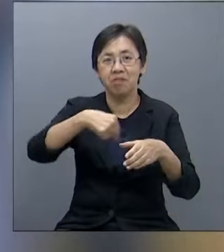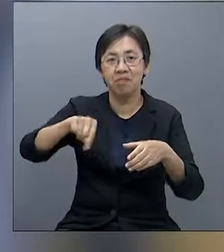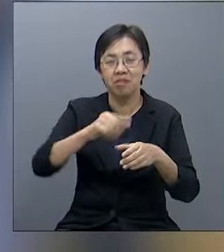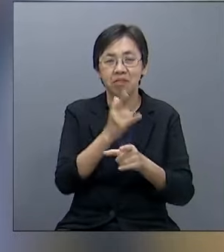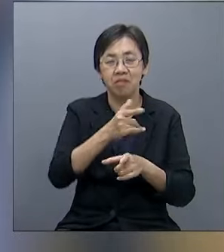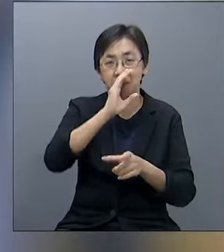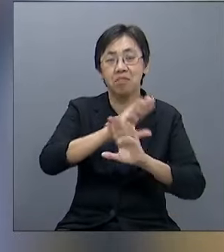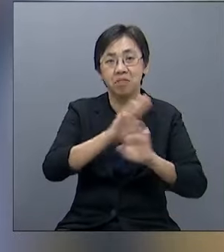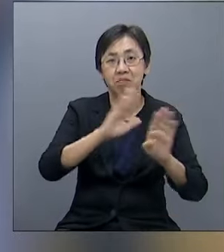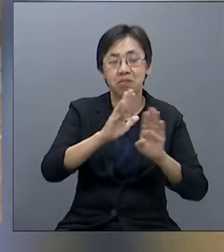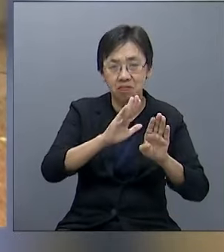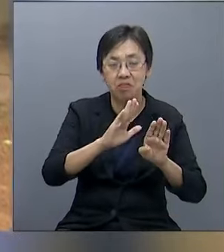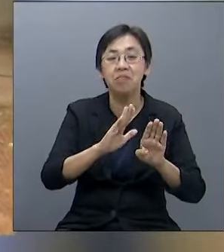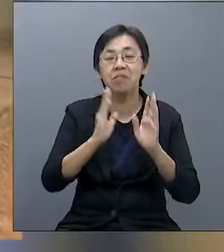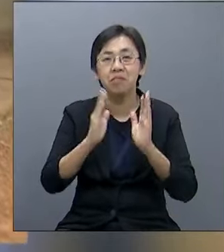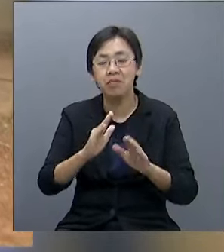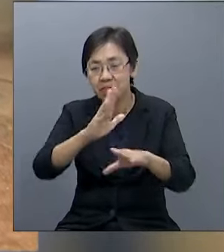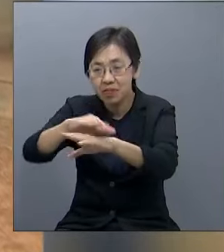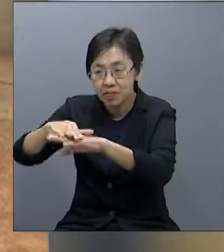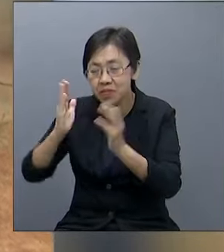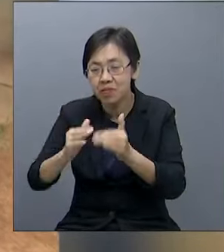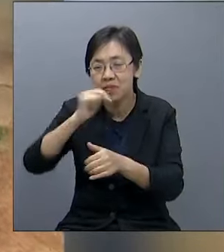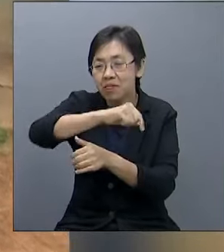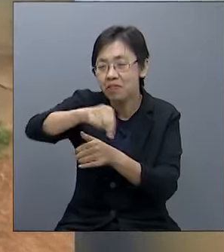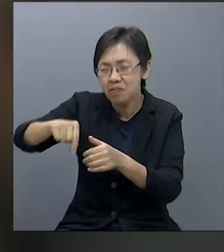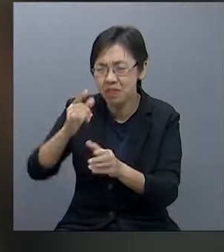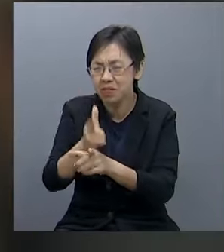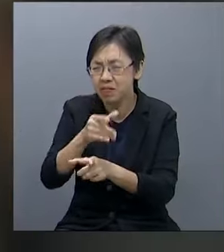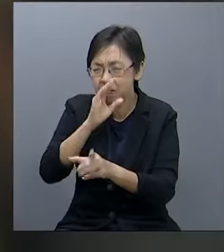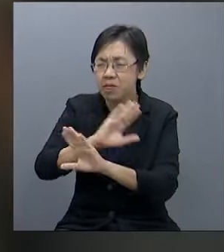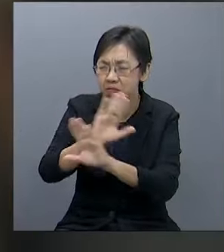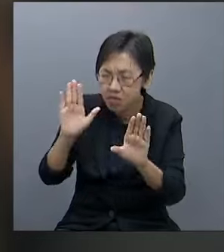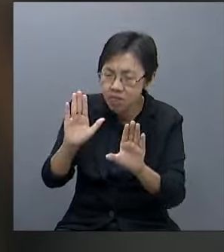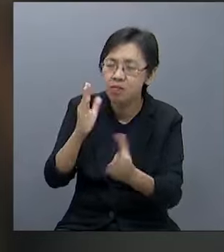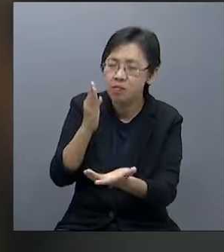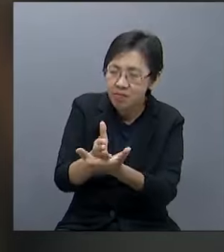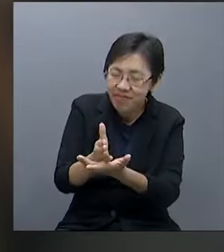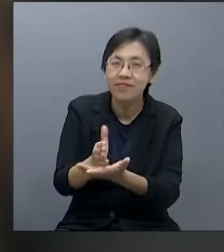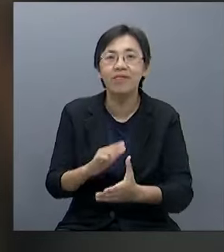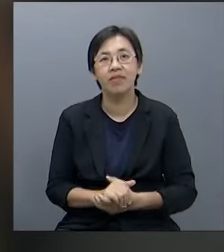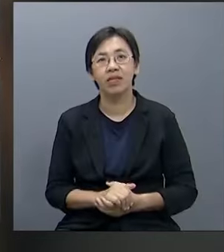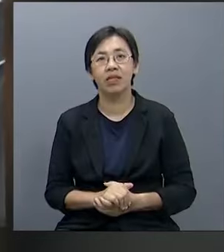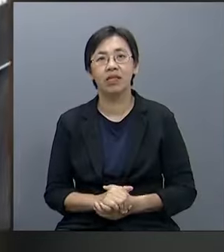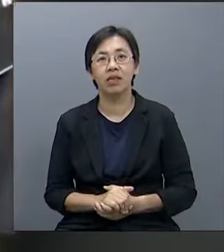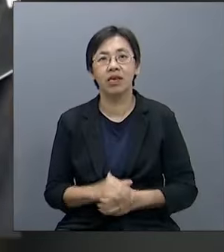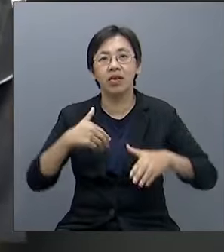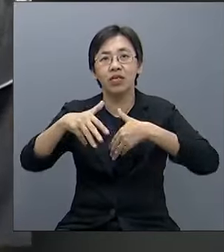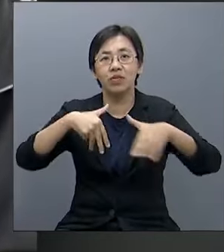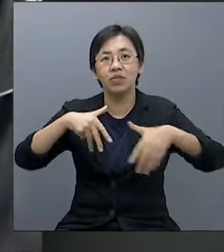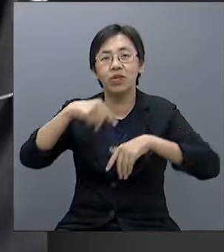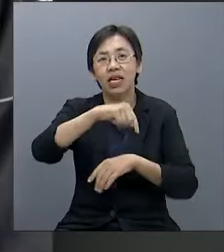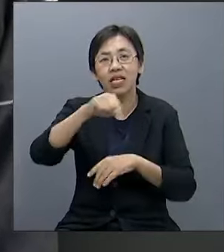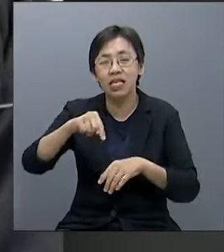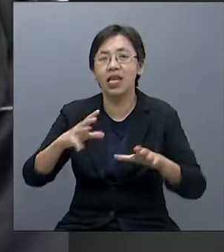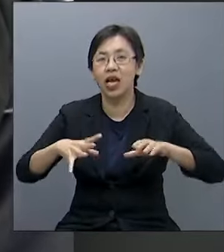ดลในการที่ไปชวนคนรอบข้างให้ลดละเลิกการดื่มเครื่องดื่มแอลกอฮอล์ต่อไปด้วยค่ะเรามีชุมชนหลายชุมชนให้การย